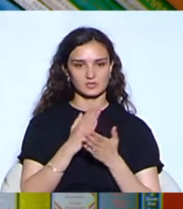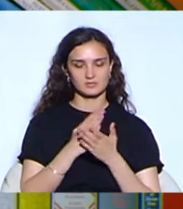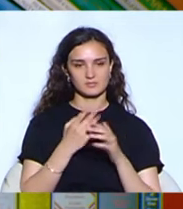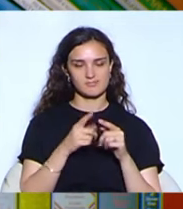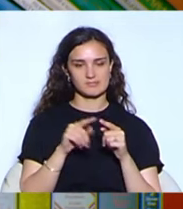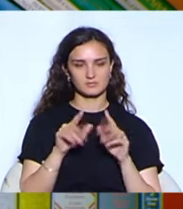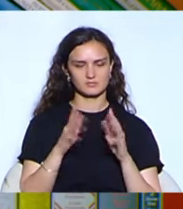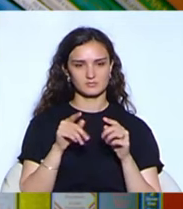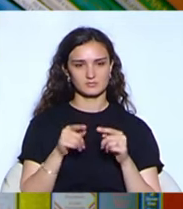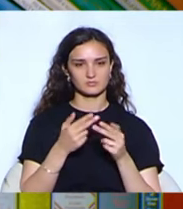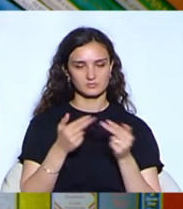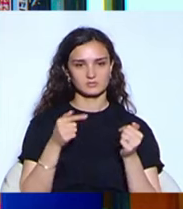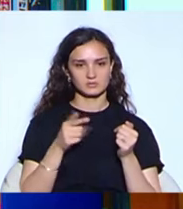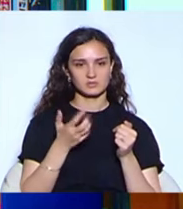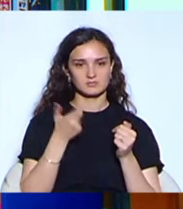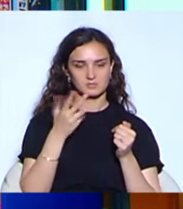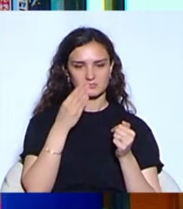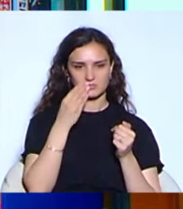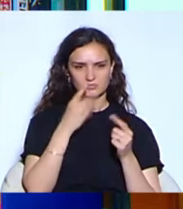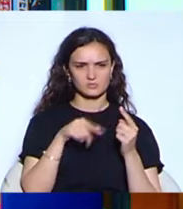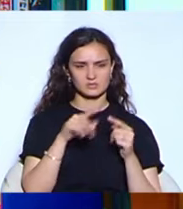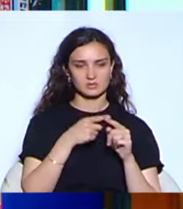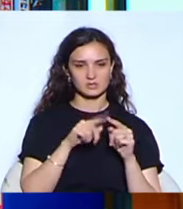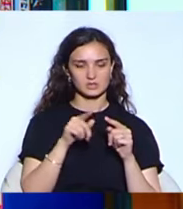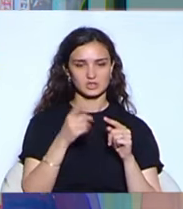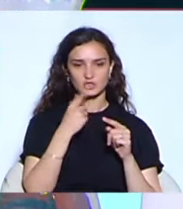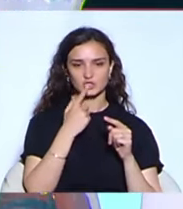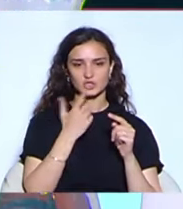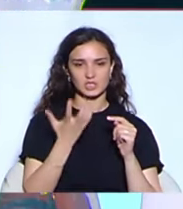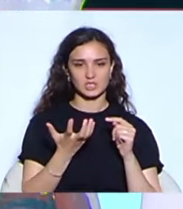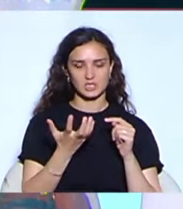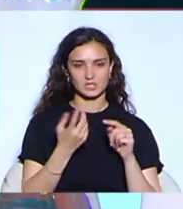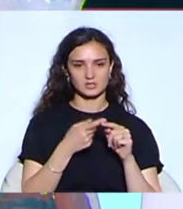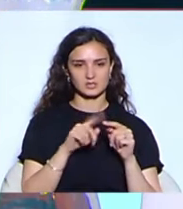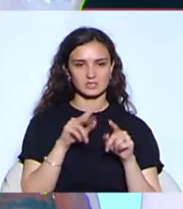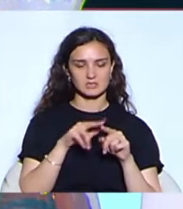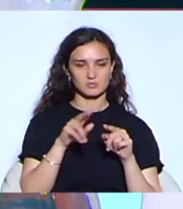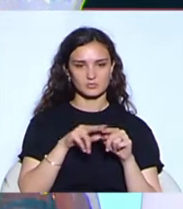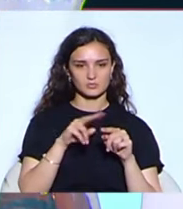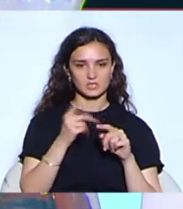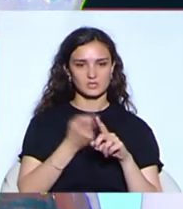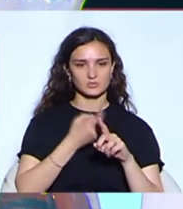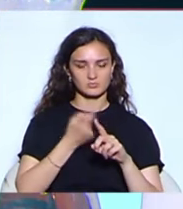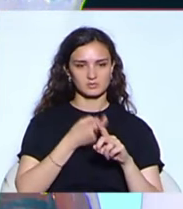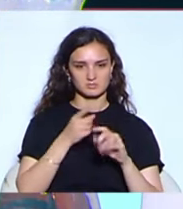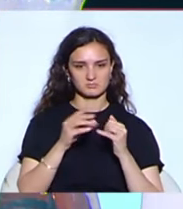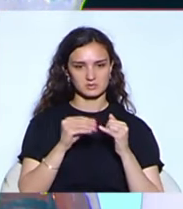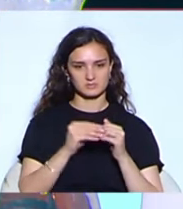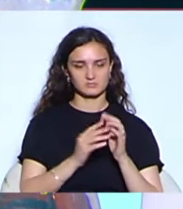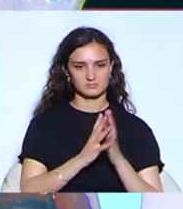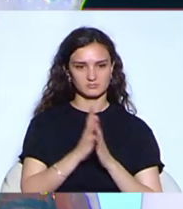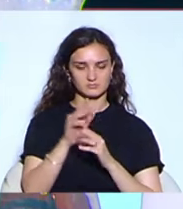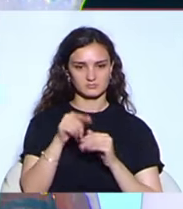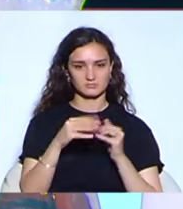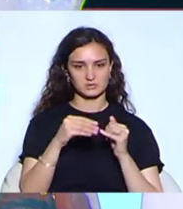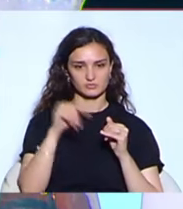აი ამ შემთხვევაში ნახეთ, რამდენიმე ასეთი პროდუქტი გვაქვს. ეს არის ჭარხალი, ეს არის ტაფილო, ეს არის კარტოფილი. ეს პროდუქტები